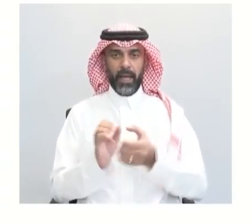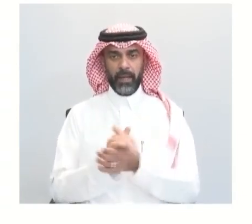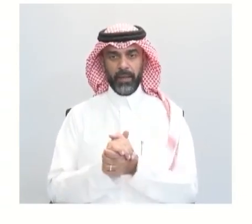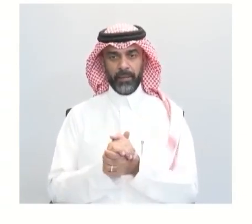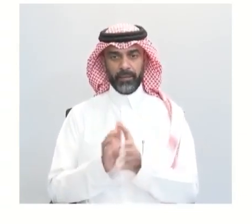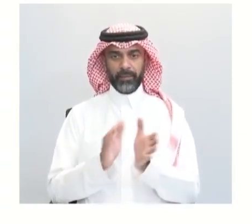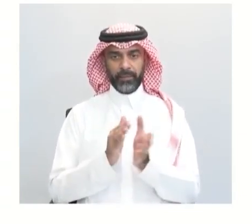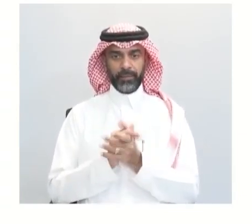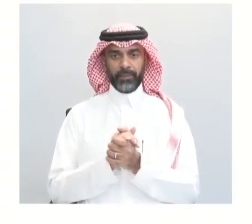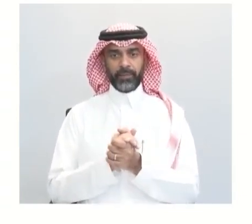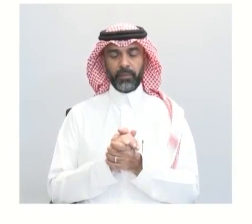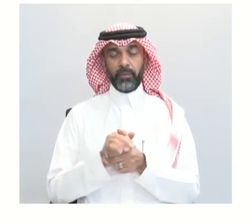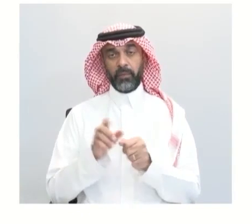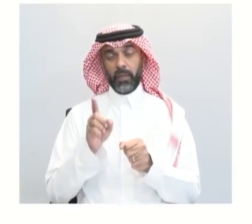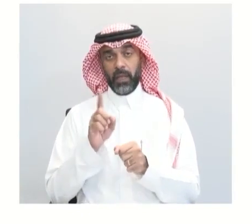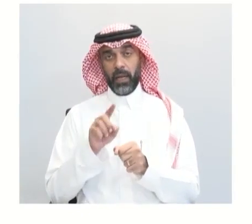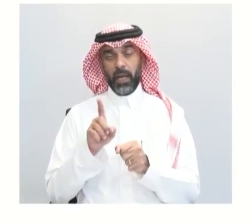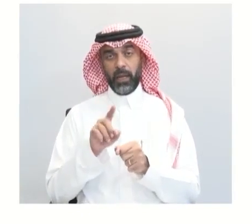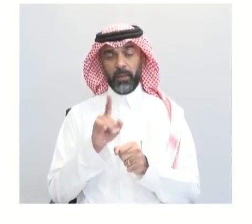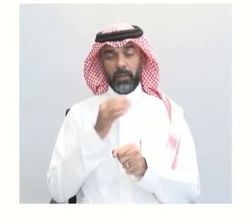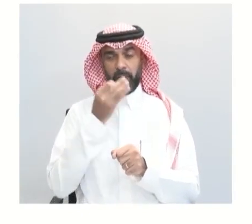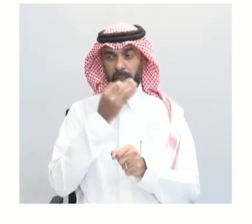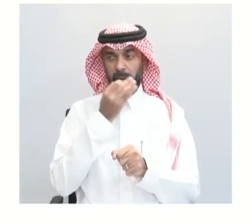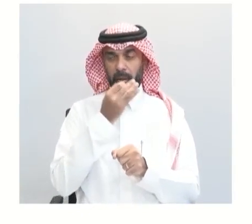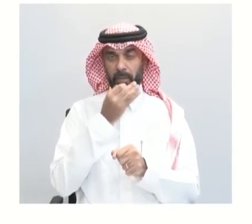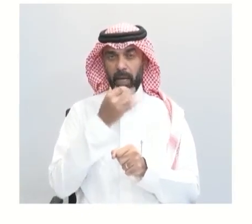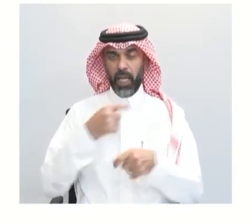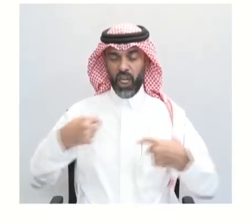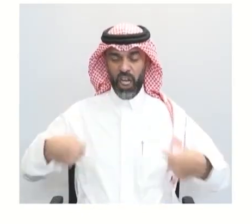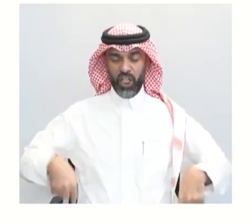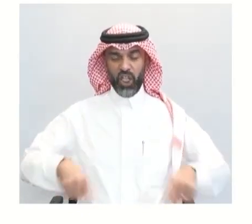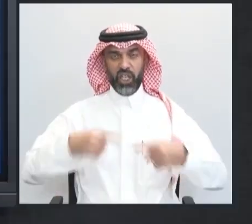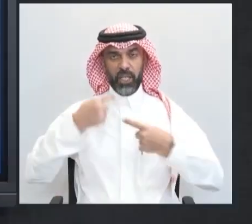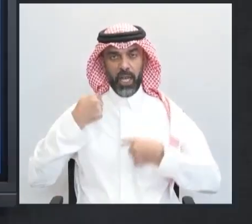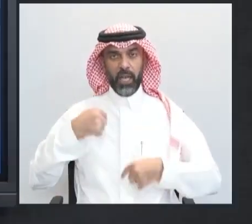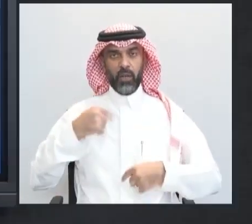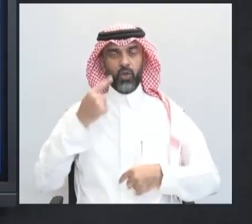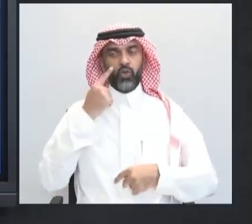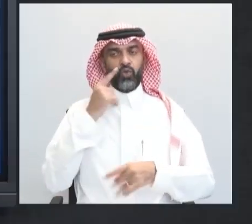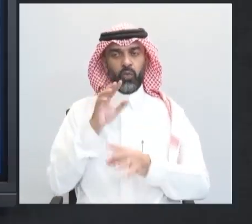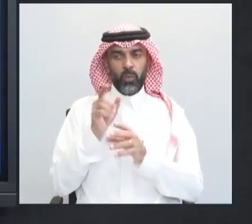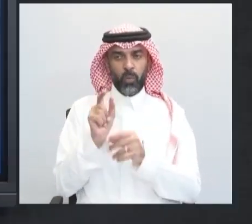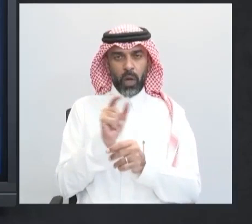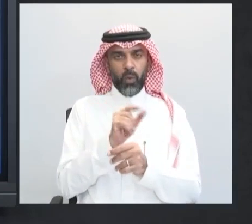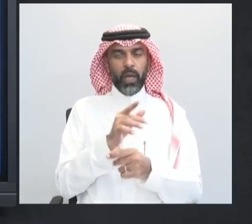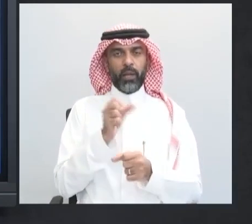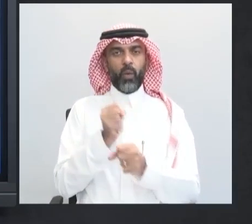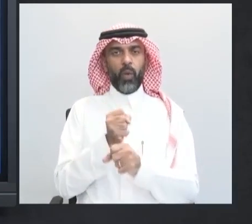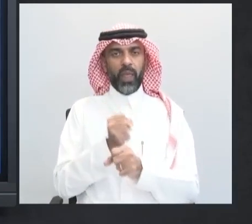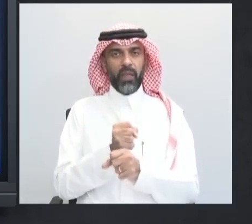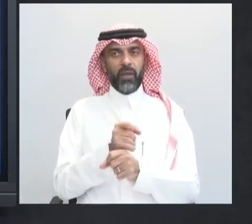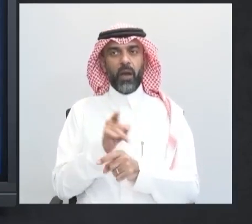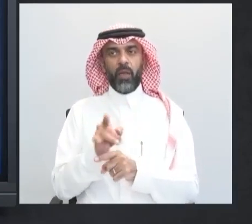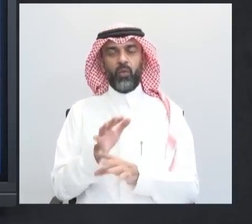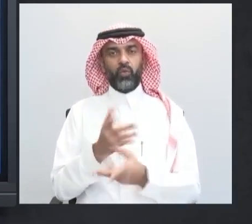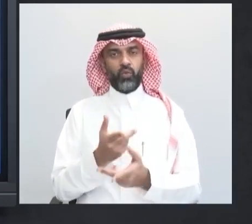الكيميائي دائما عندما نتكلم عن الاجهزه نبرز مكوناتها وظائفها ماذا ما هو دور هذه